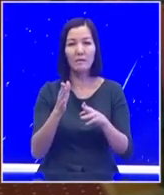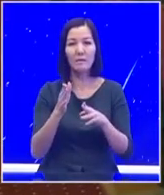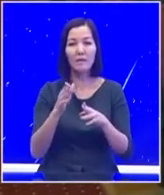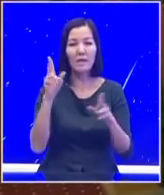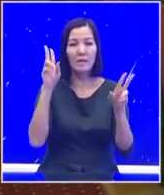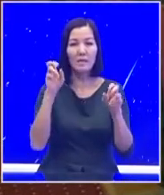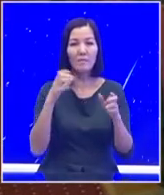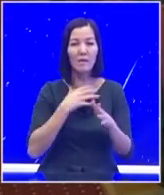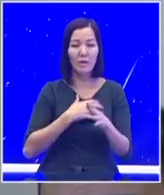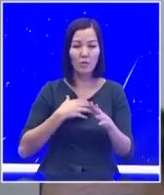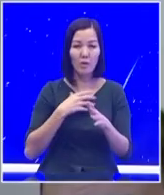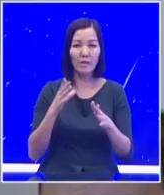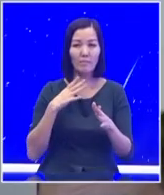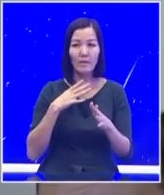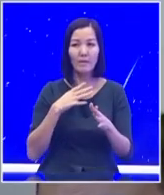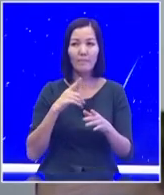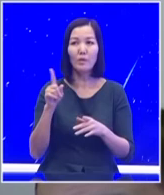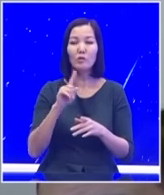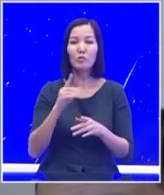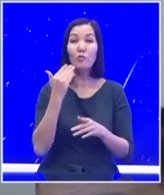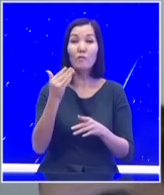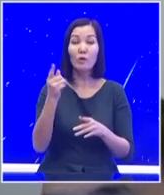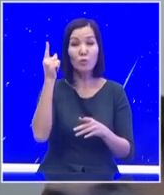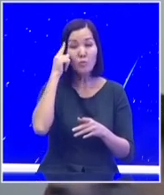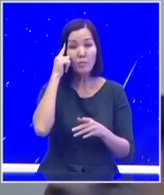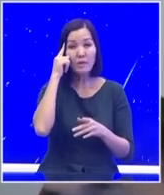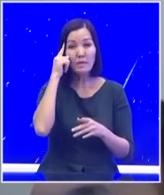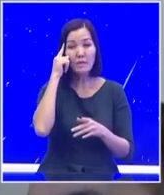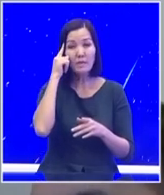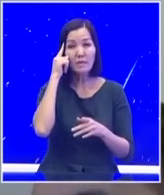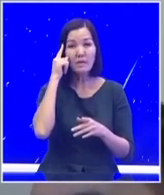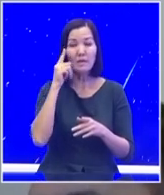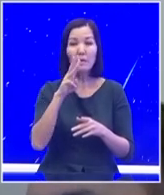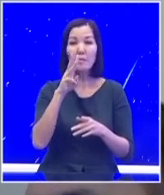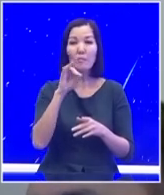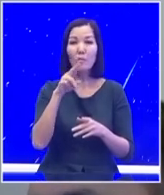были самые актуальные. Что вы думаете о блочно-модульных